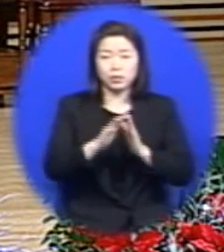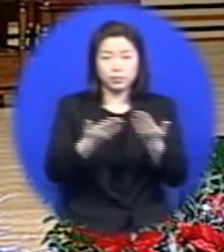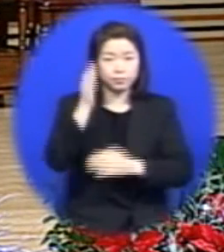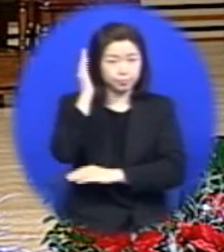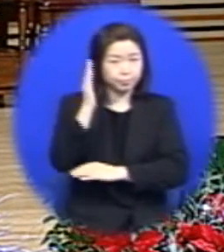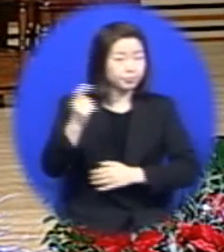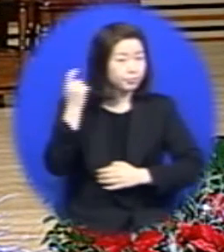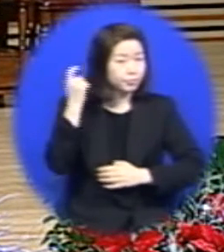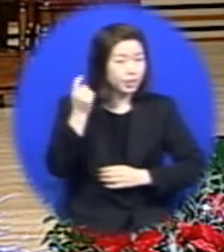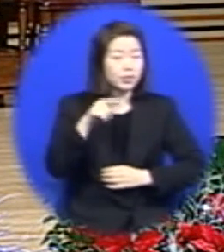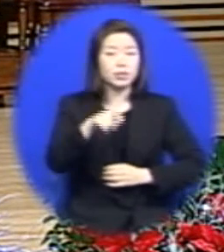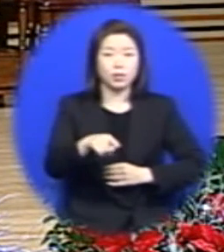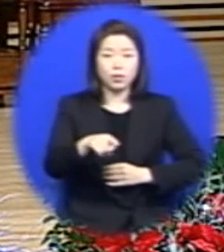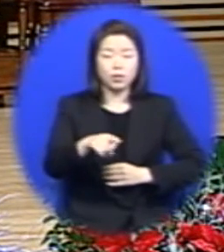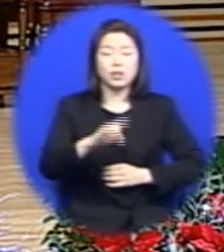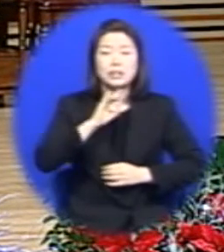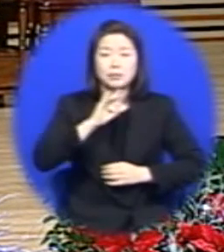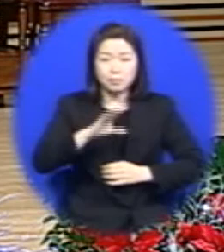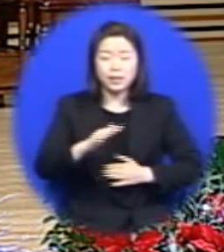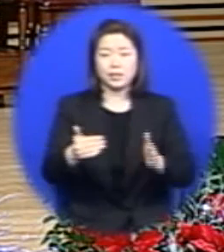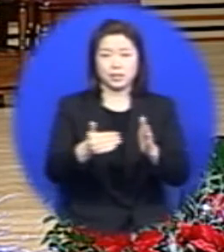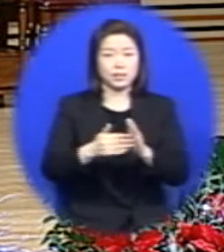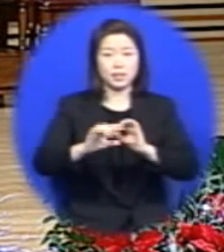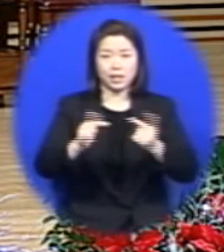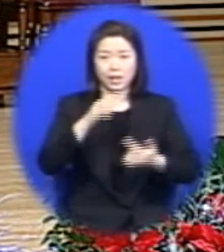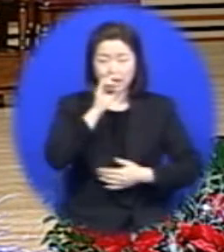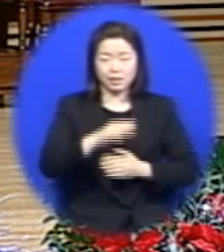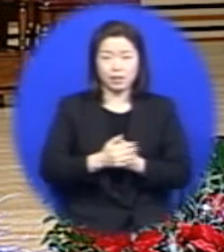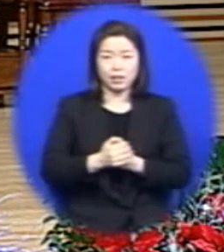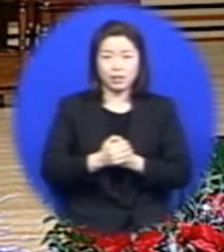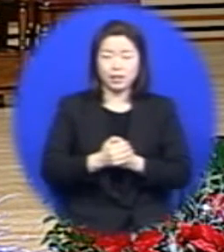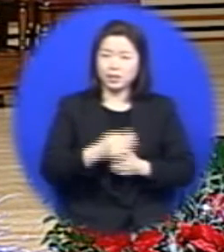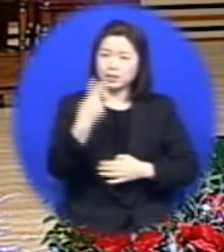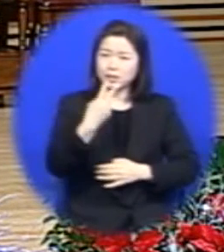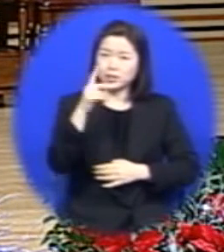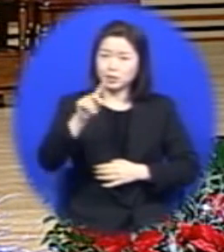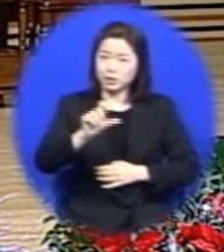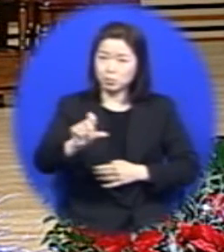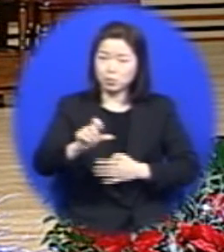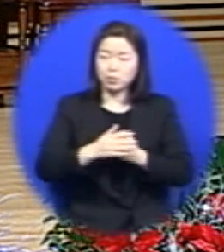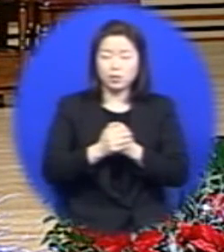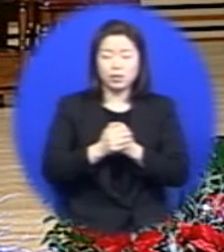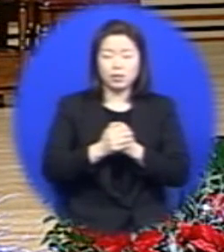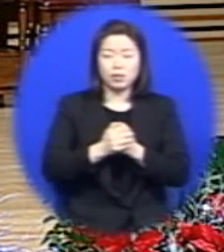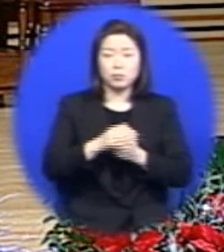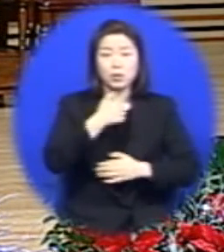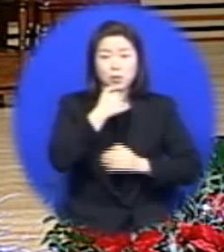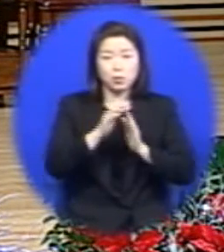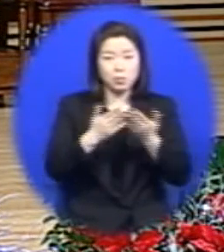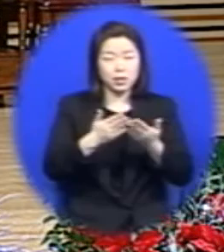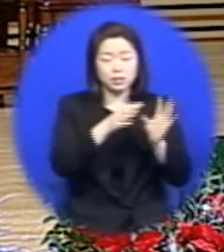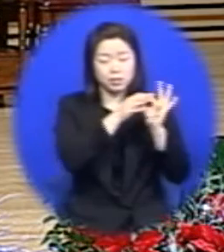들은 것으로 끝나면 안 되잖아요. 그죠? 2015년에 로마서 강해 설교를 들었어. 이렇게